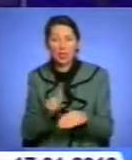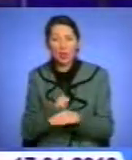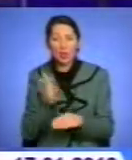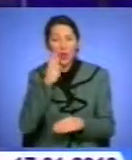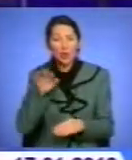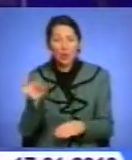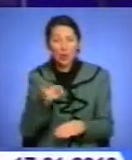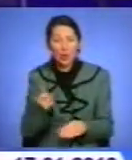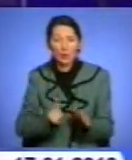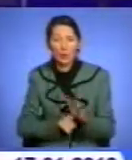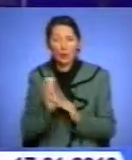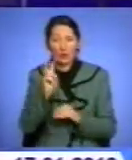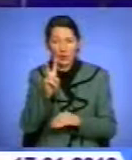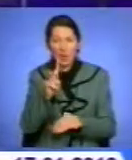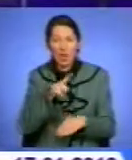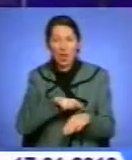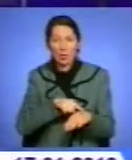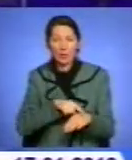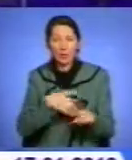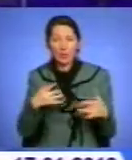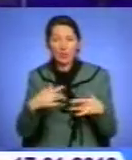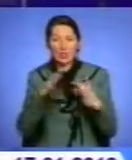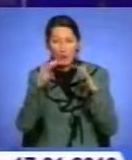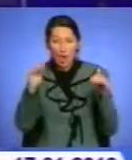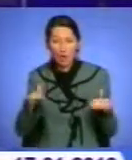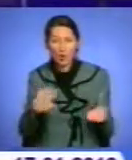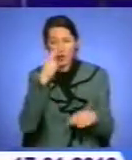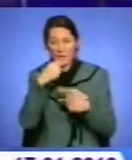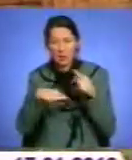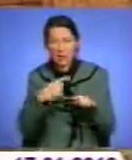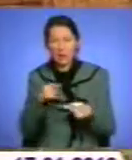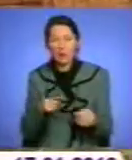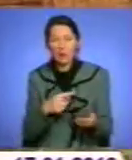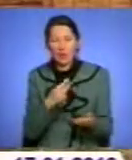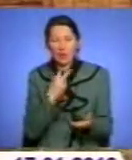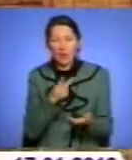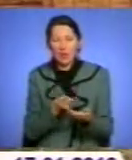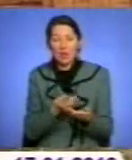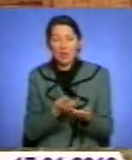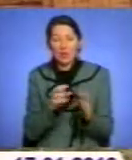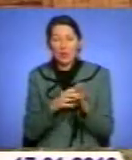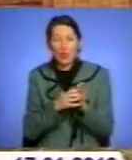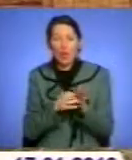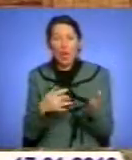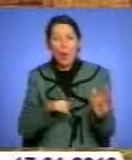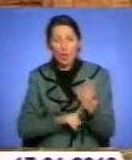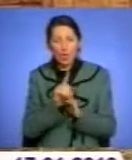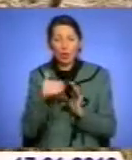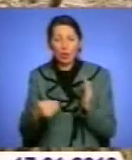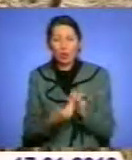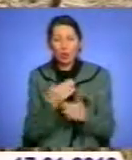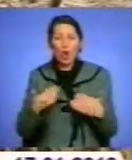годині. Різдвяна шопка традиційно символізує початок нового життя. Сьогодні шопка на Тернопільському театральному